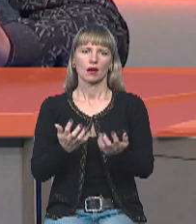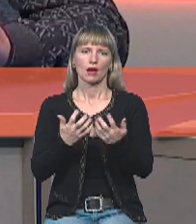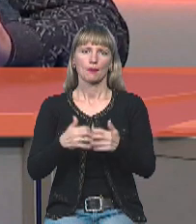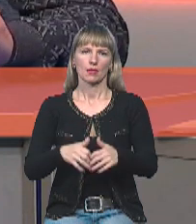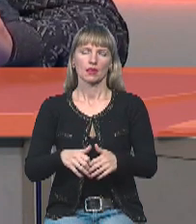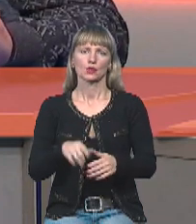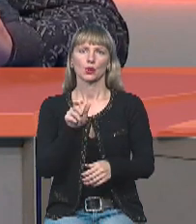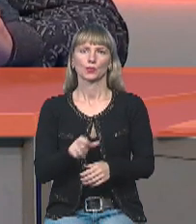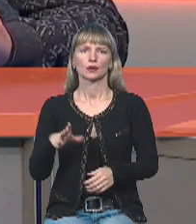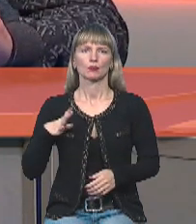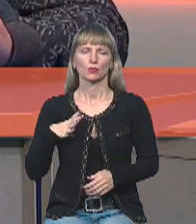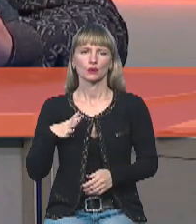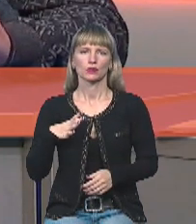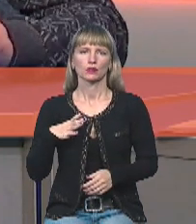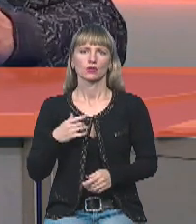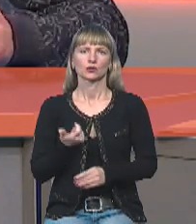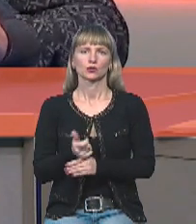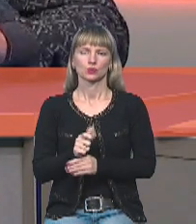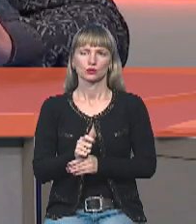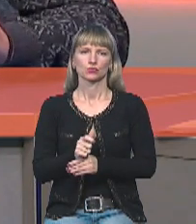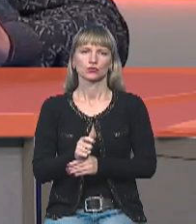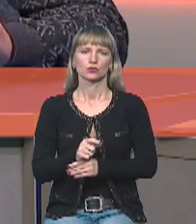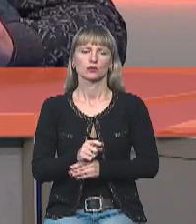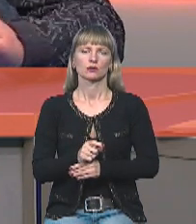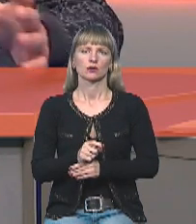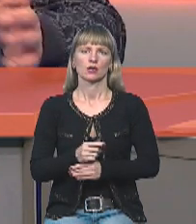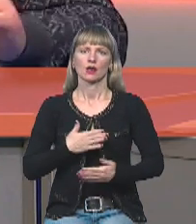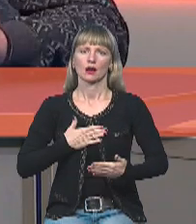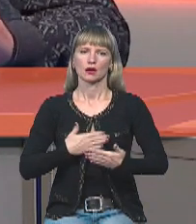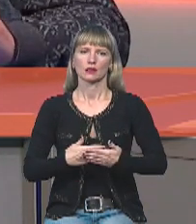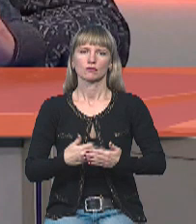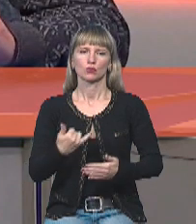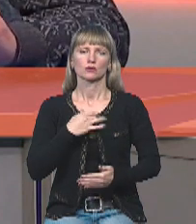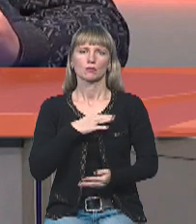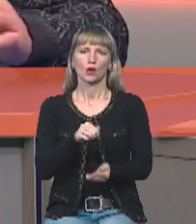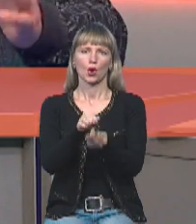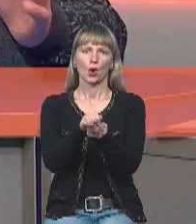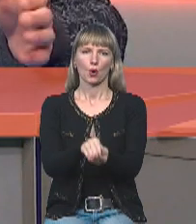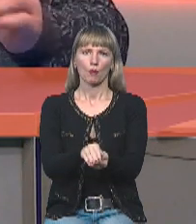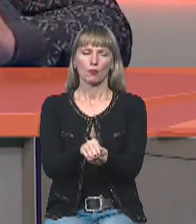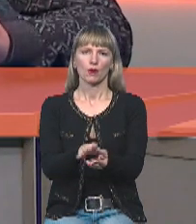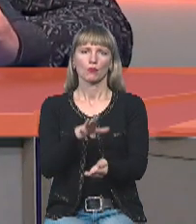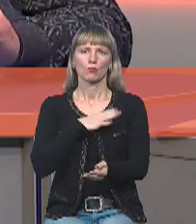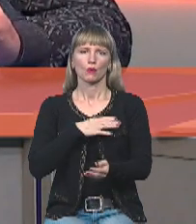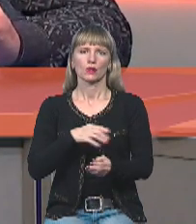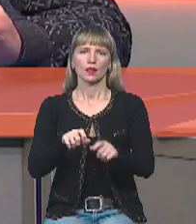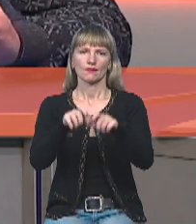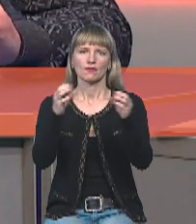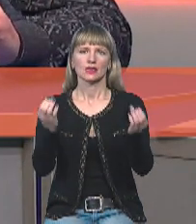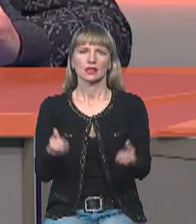були настроєні дуже рішуче. У нас був гроб, були у нас вінки. Це